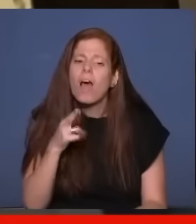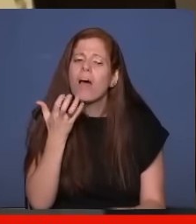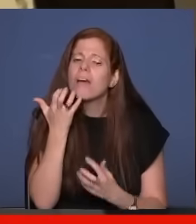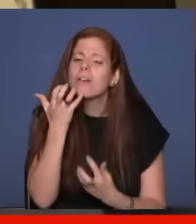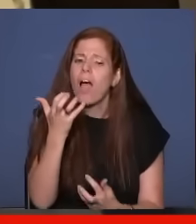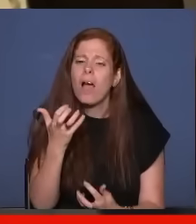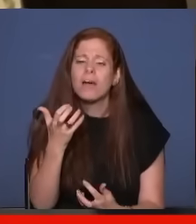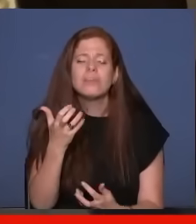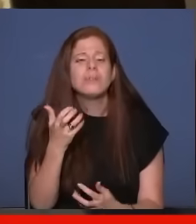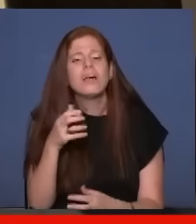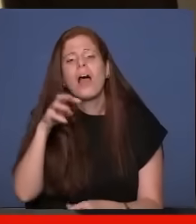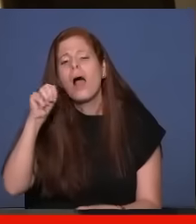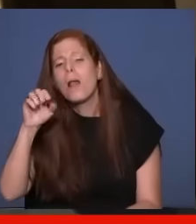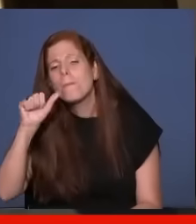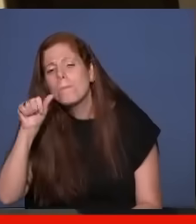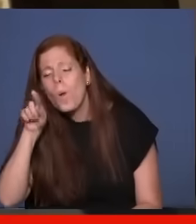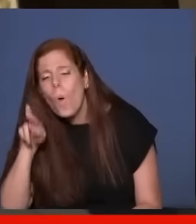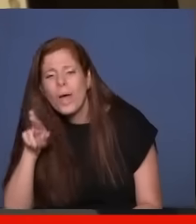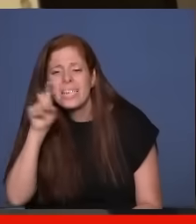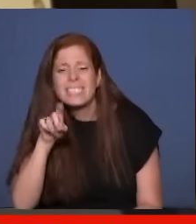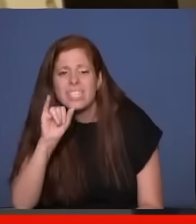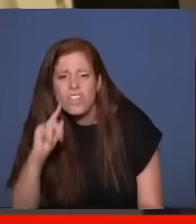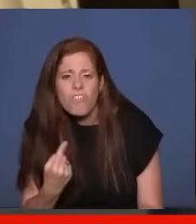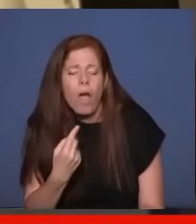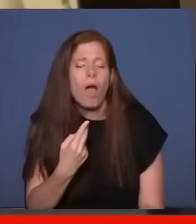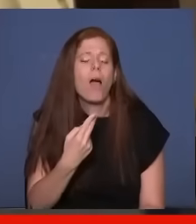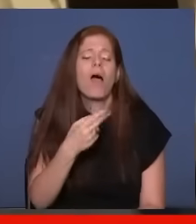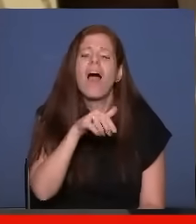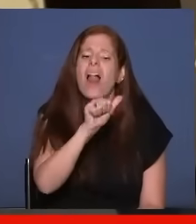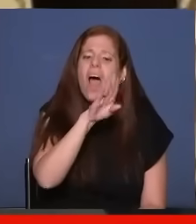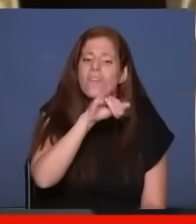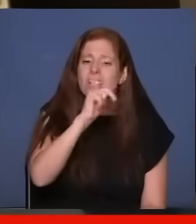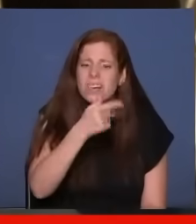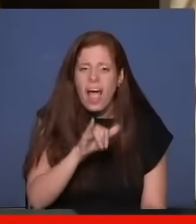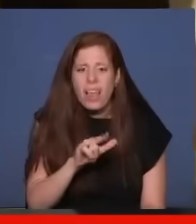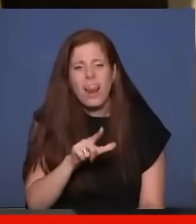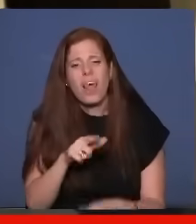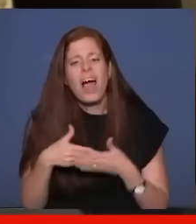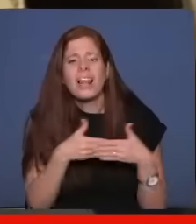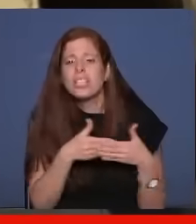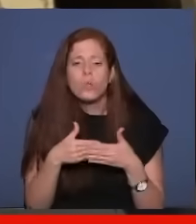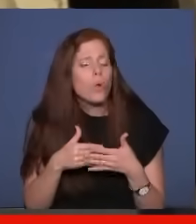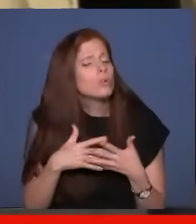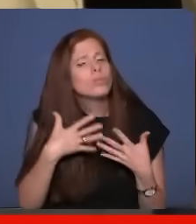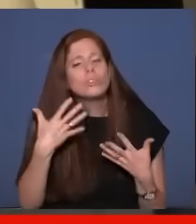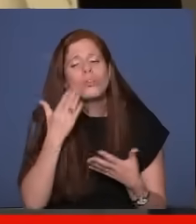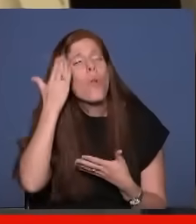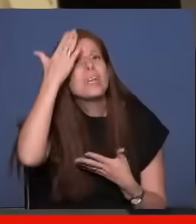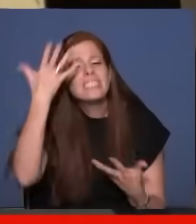על מאור זיווה, על אביגיל, על התינוק שלא יזכה להכיר אותך.